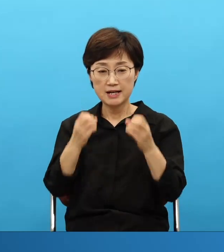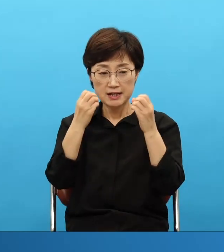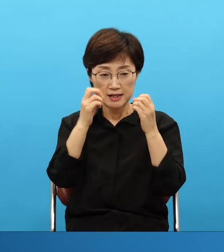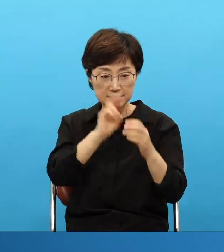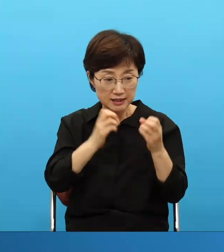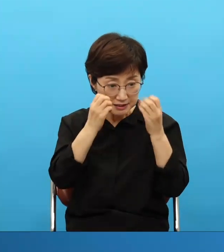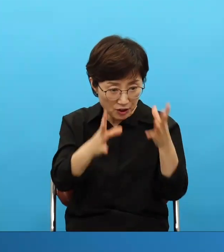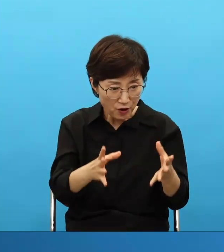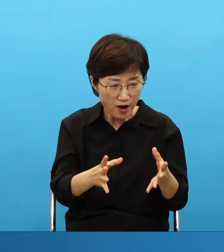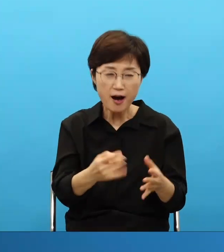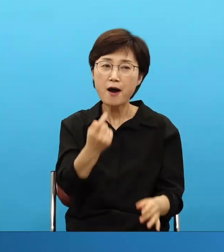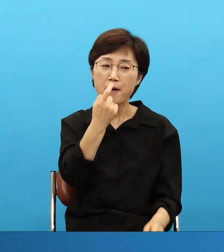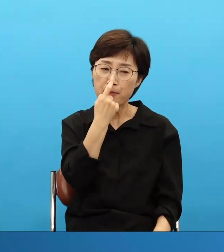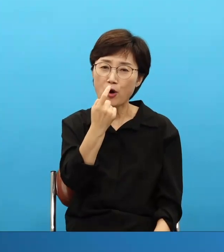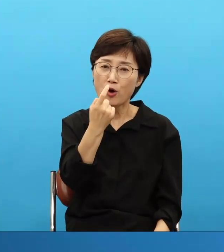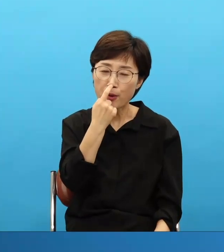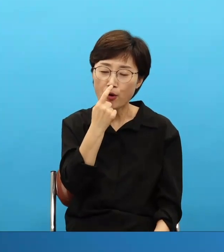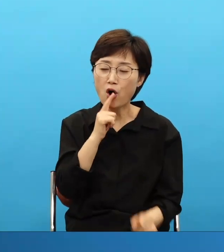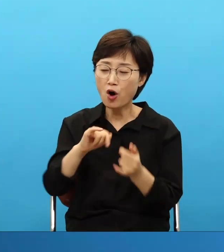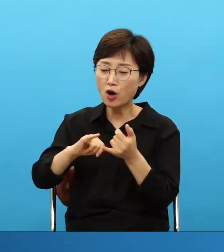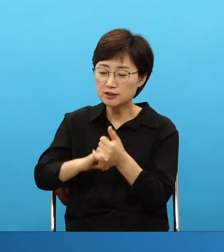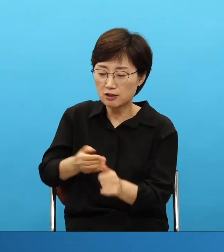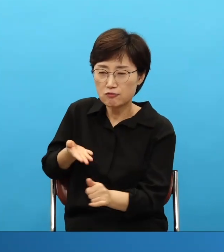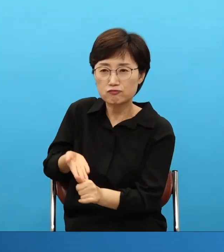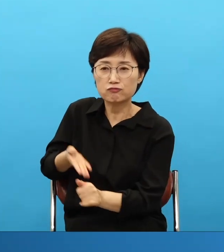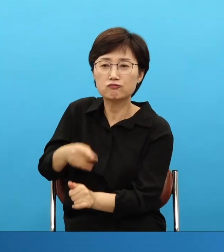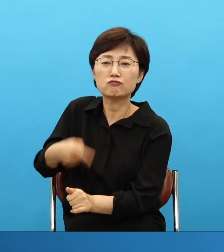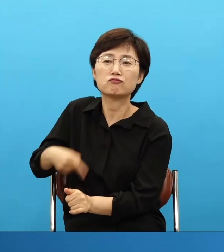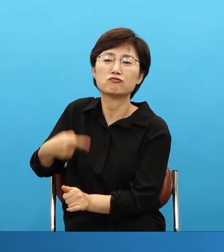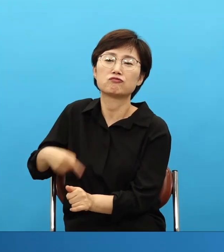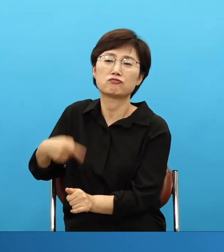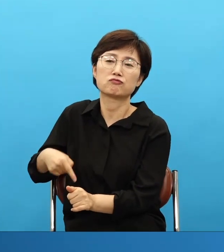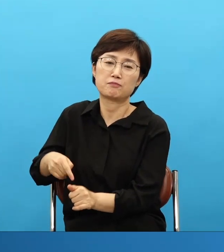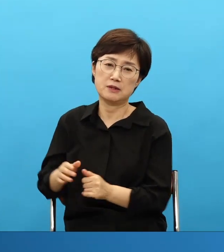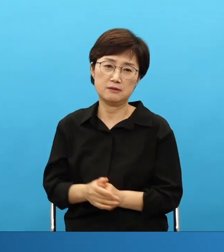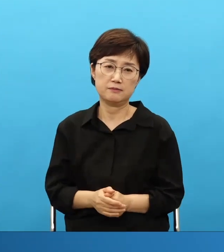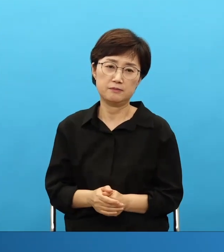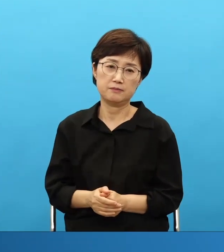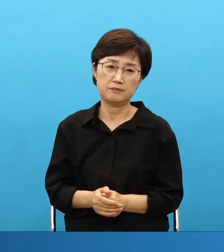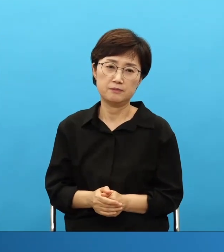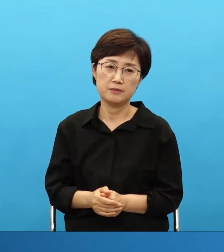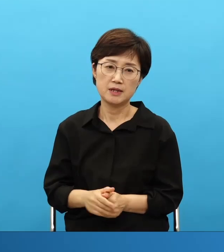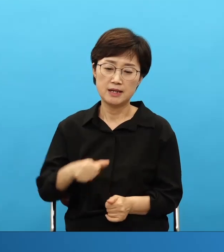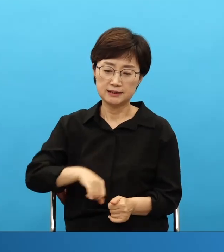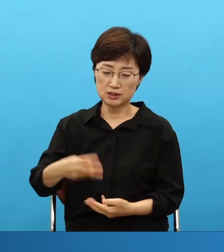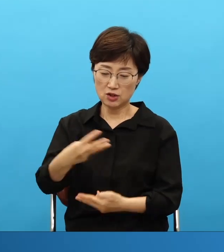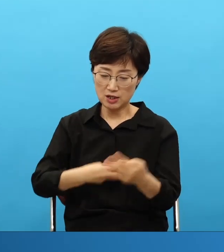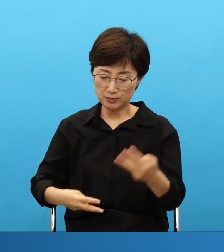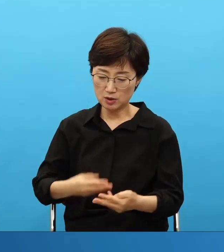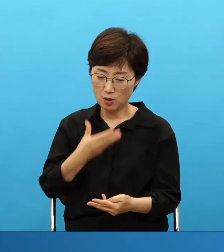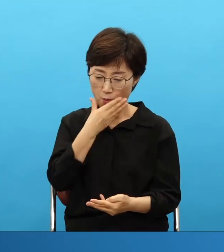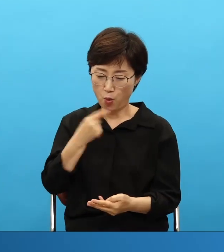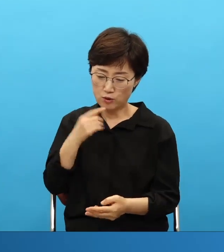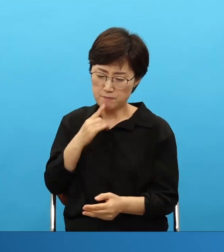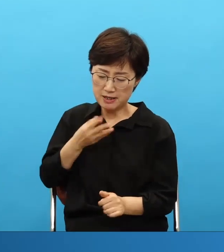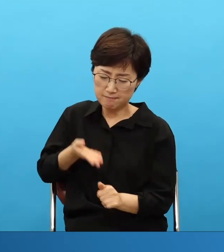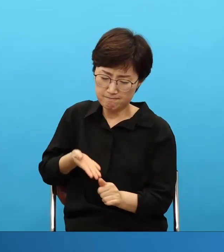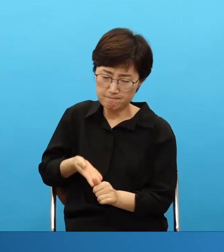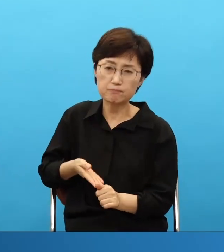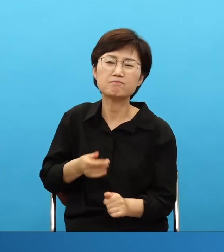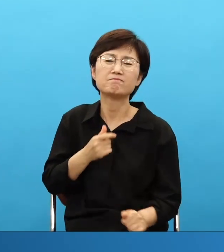배우며 언약을 전달하는 부모와 교사 런들 오직 복음만이 되길 기도하며 함께